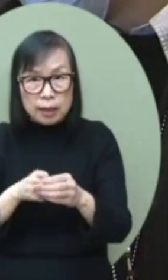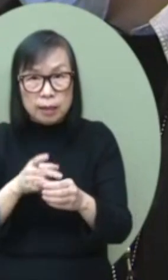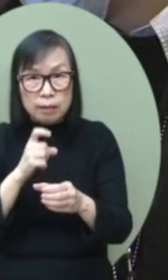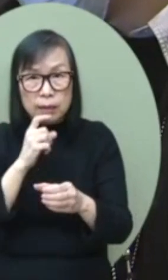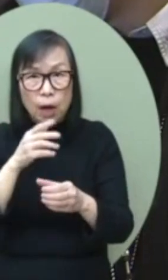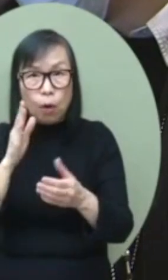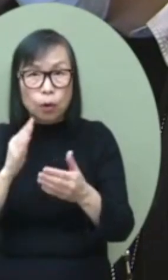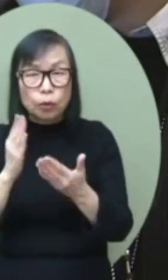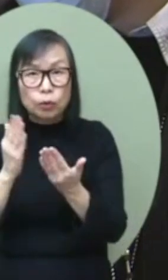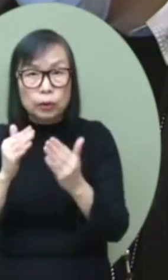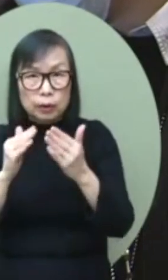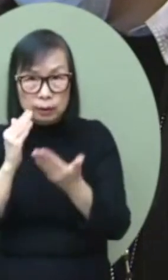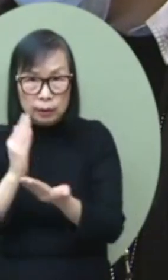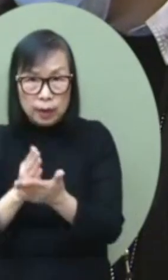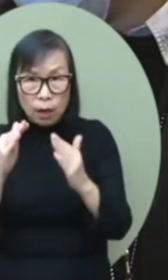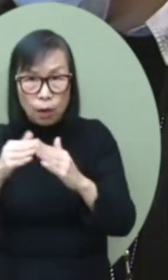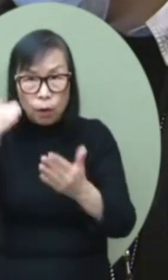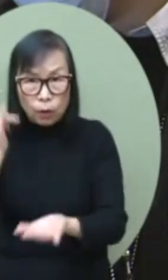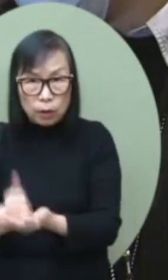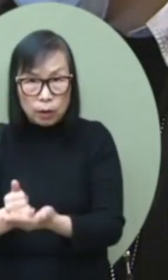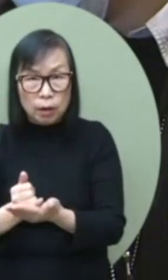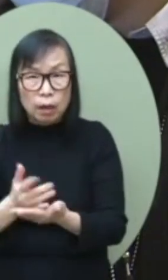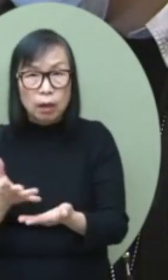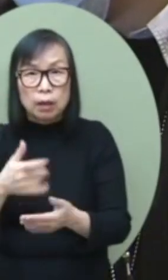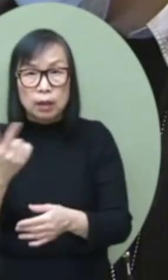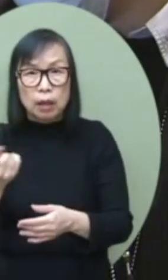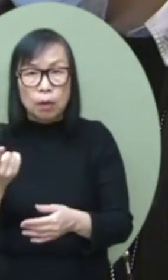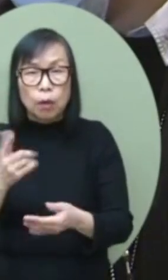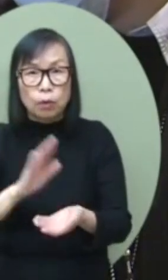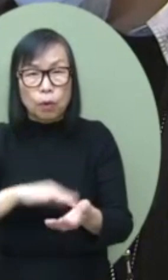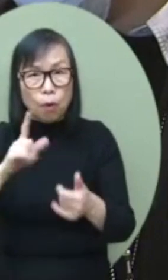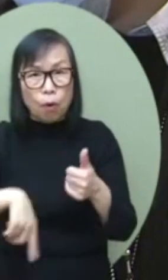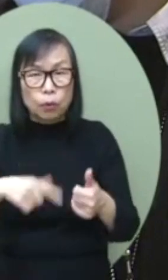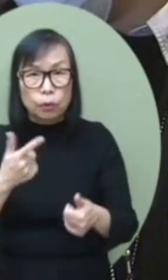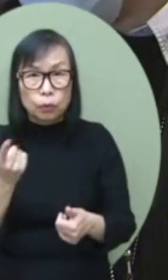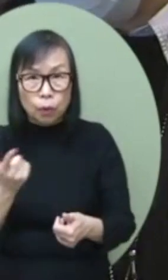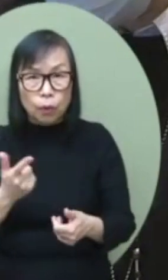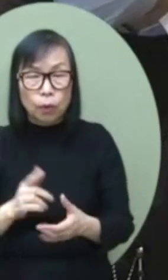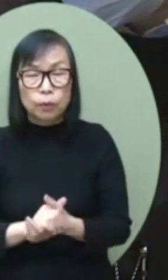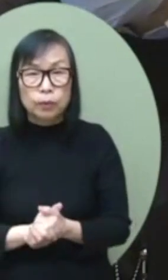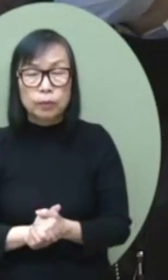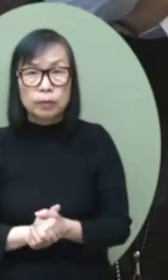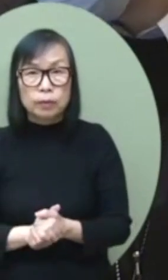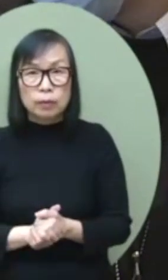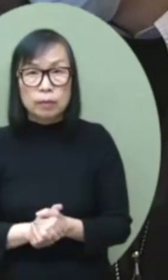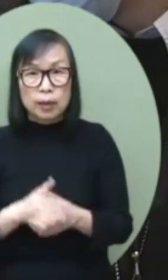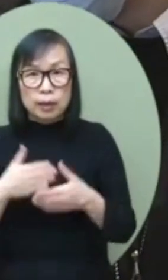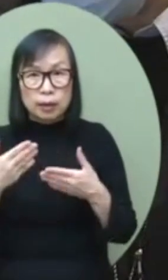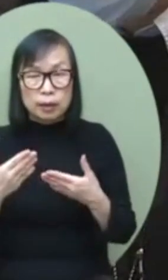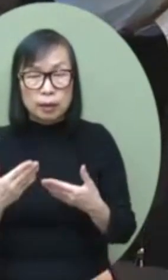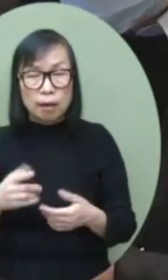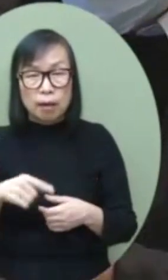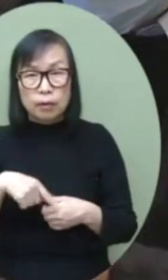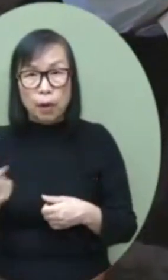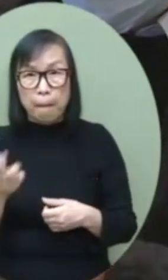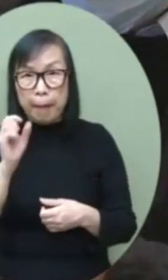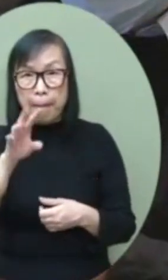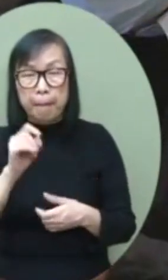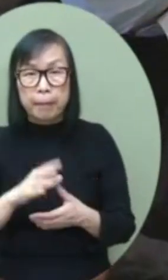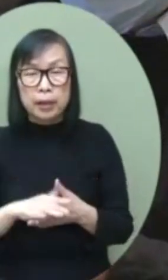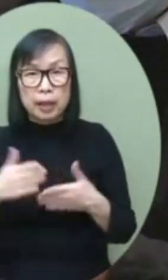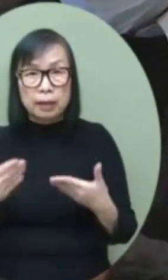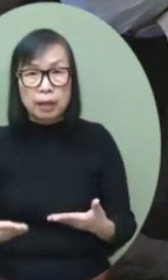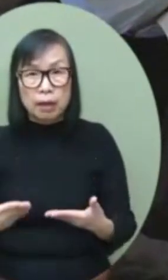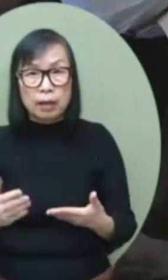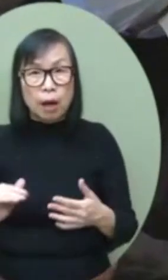禁足嘅呢個風險咧，因為嗰邊都而家都多個案咁樣。另外就係想問埋就係今日都知道